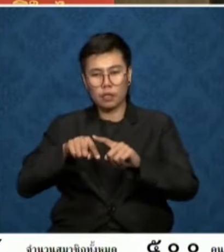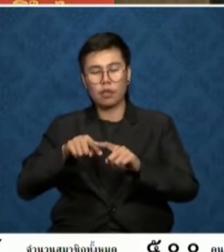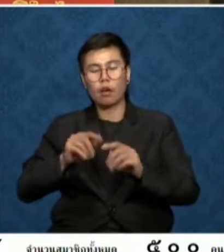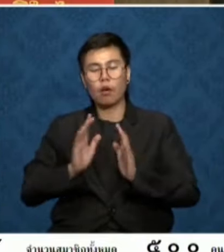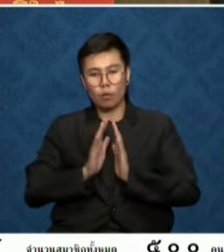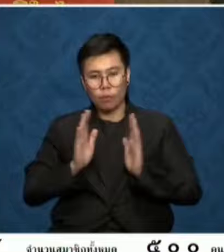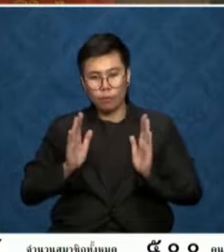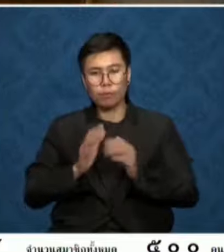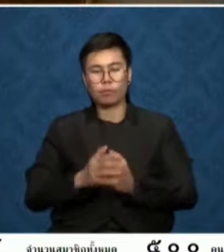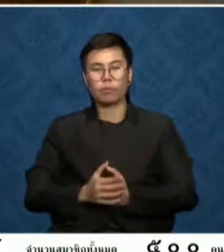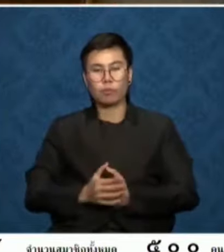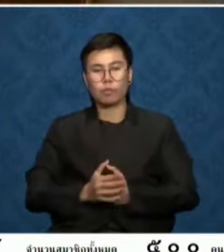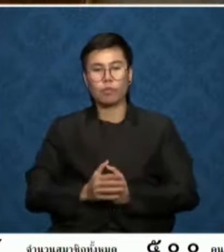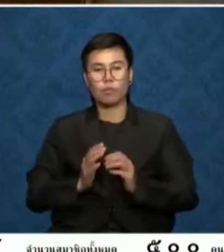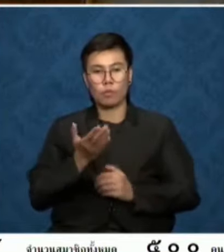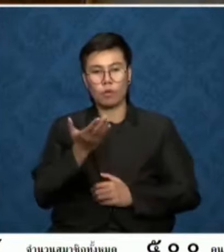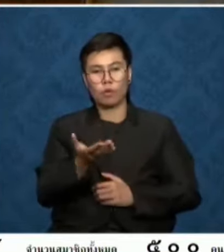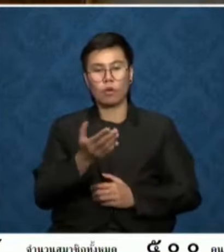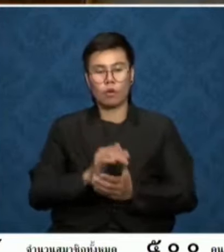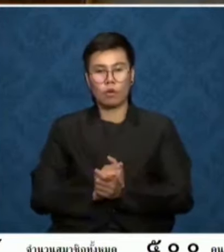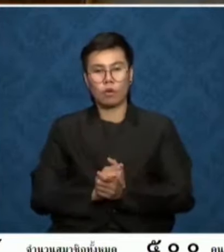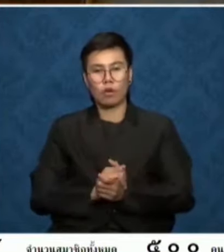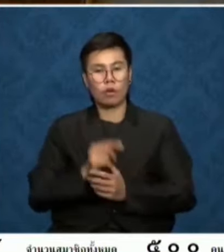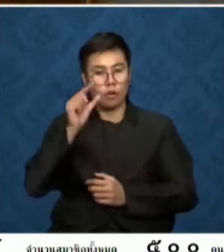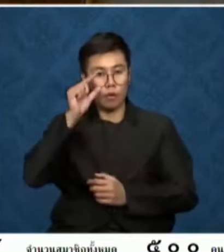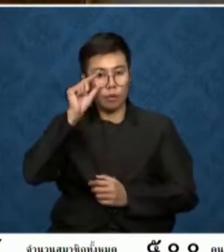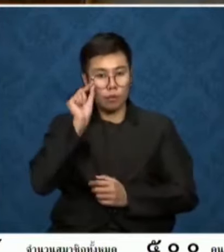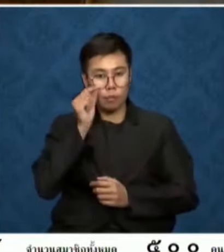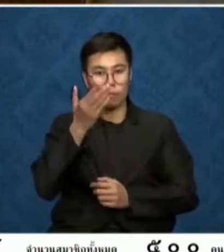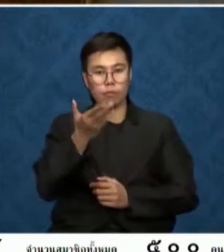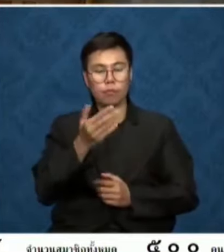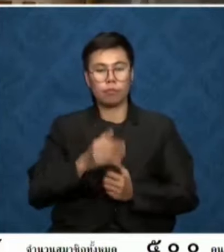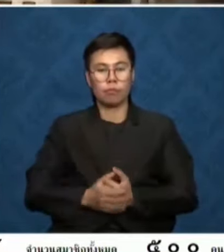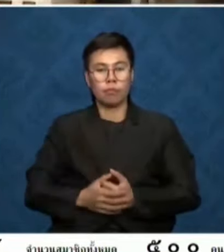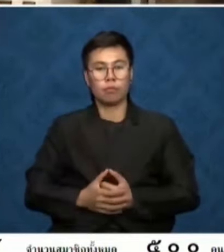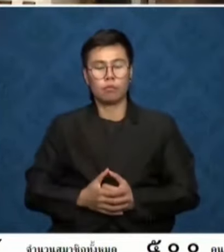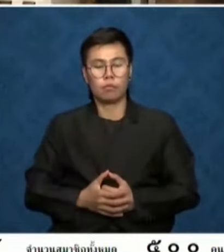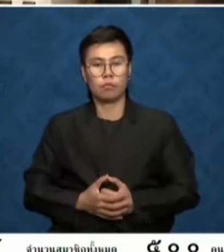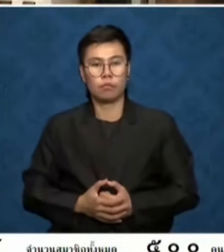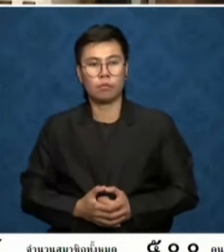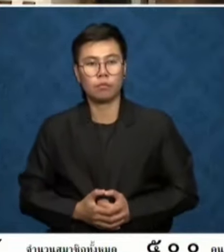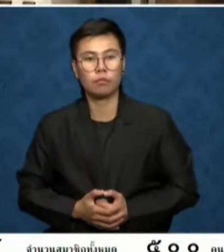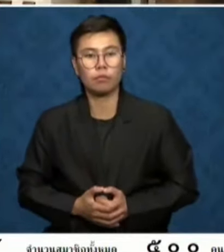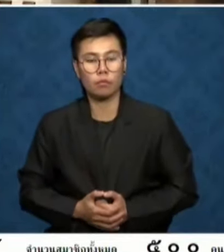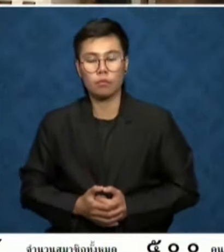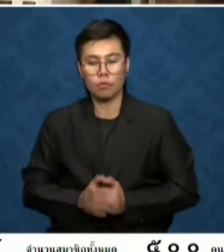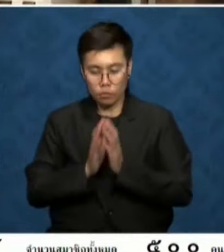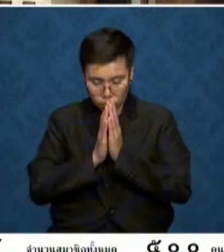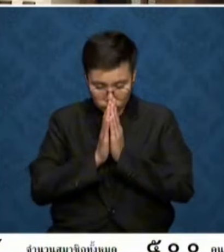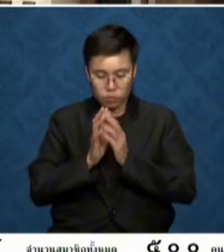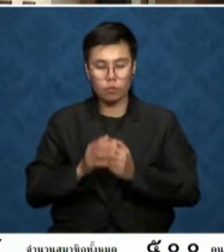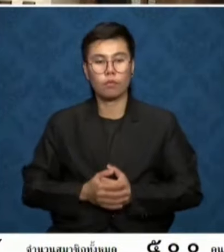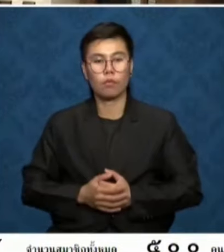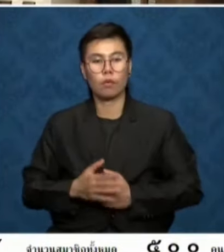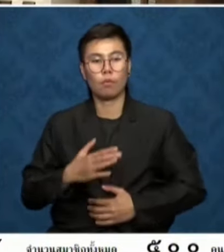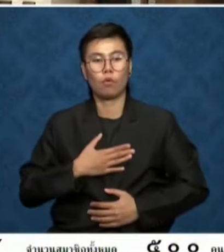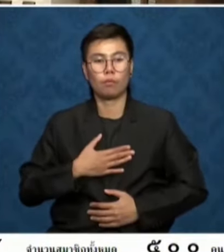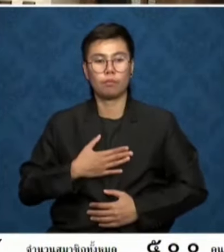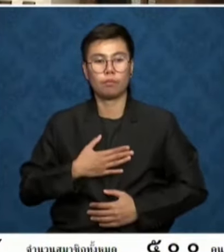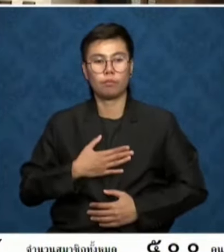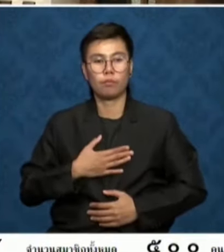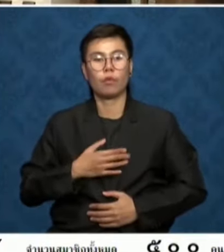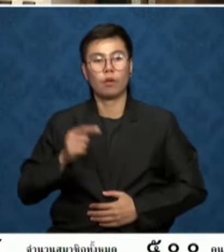ธาน ขอบคุณครับขอเชิญท่านเท่าพิภพลิ้มจิตกรครับ ครับท่านประธานที่เคารพผมนายเท่าพิ